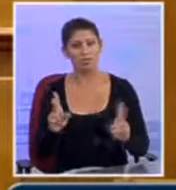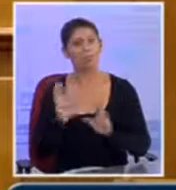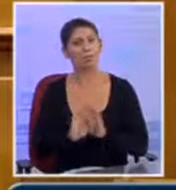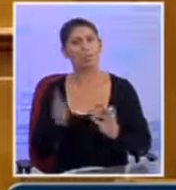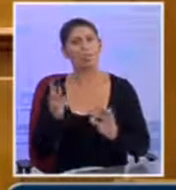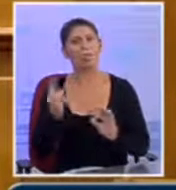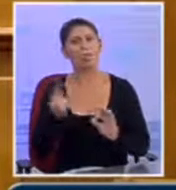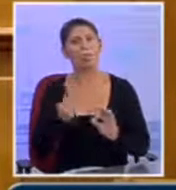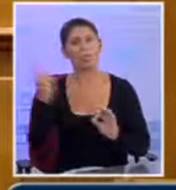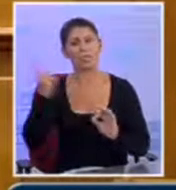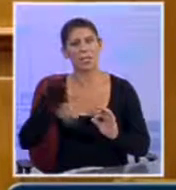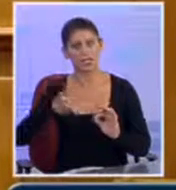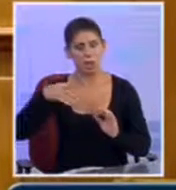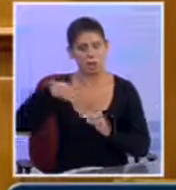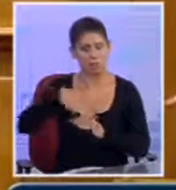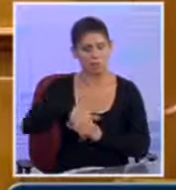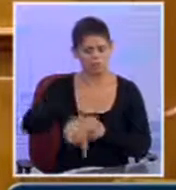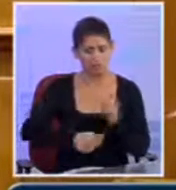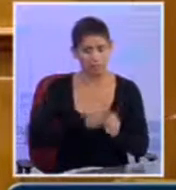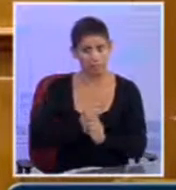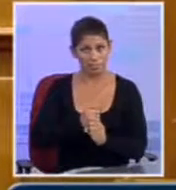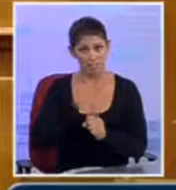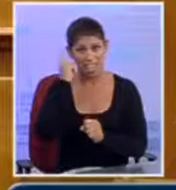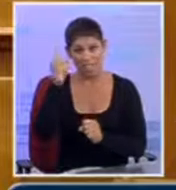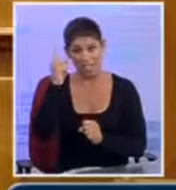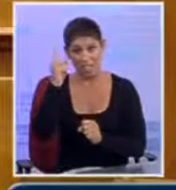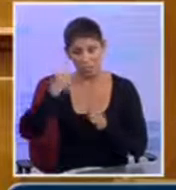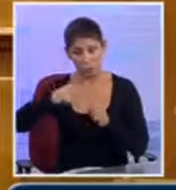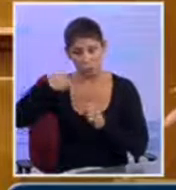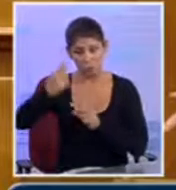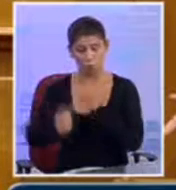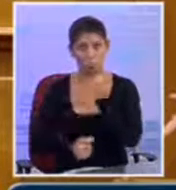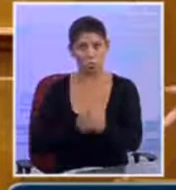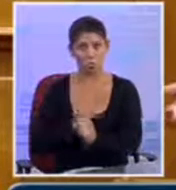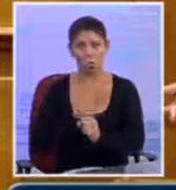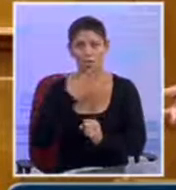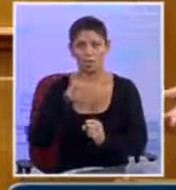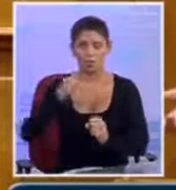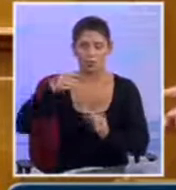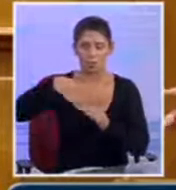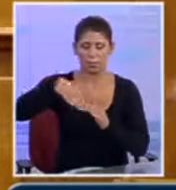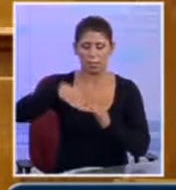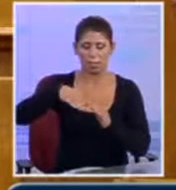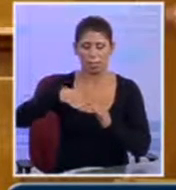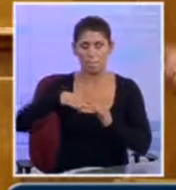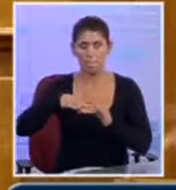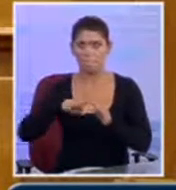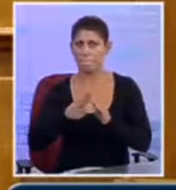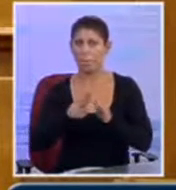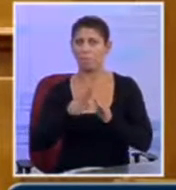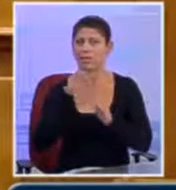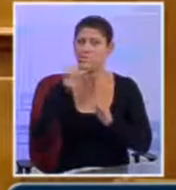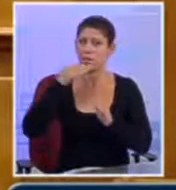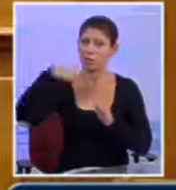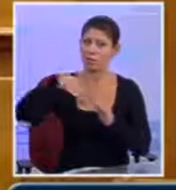προβλέπεται 2,5% ύφεση φέτος, 1 του χρόνου, το οποίο σημαίνει ότι η οικονομία γυρίζει σε ανάπτυξη κάποια στιγμή το 16 αφού μειώνεται